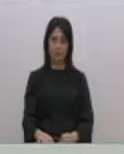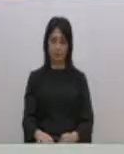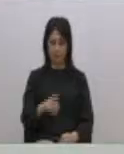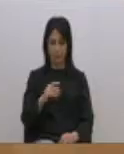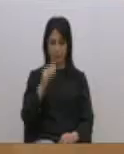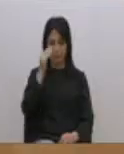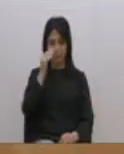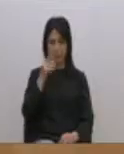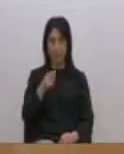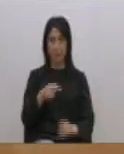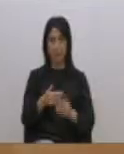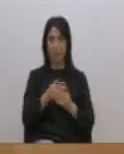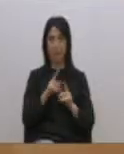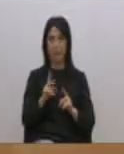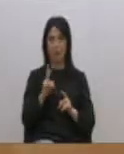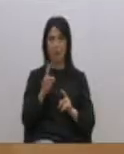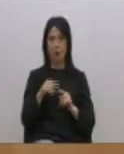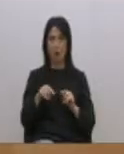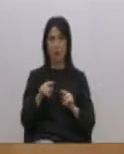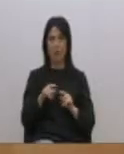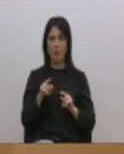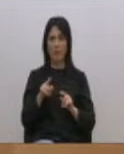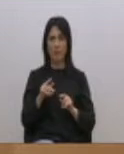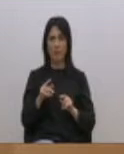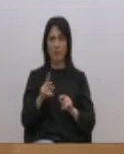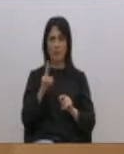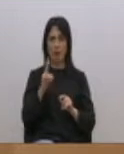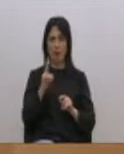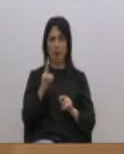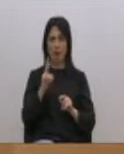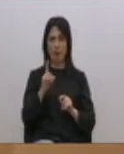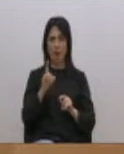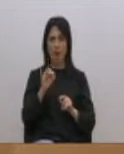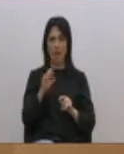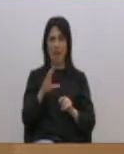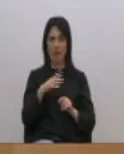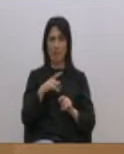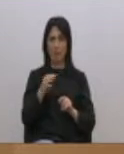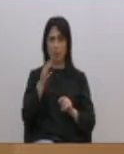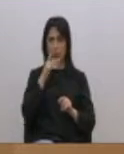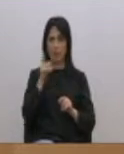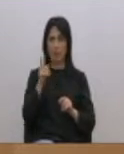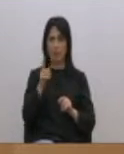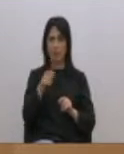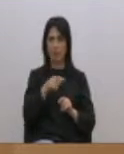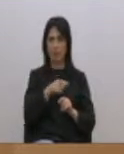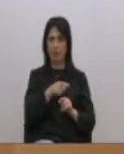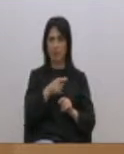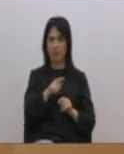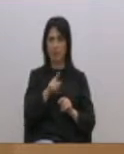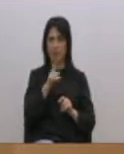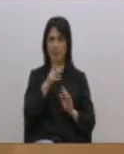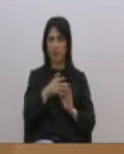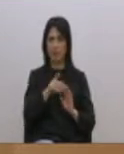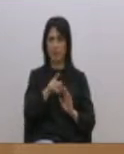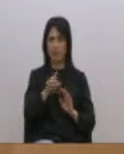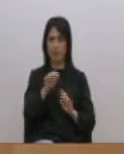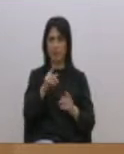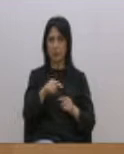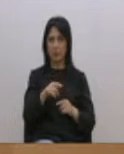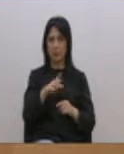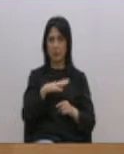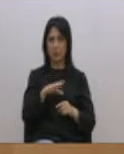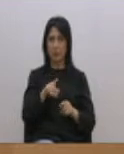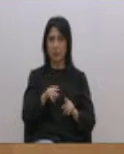Budeți tot o versiune, așa cum am comit, așteptăm cine da de ba momentona, da, așteptăm tot așa, nu știu, mi se zăvă, mi se are